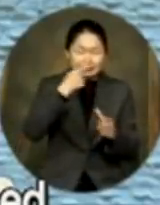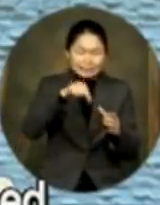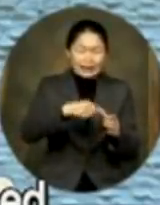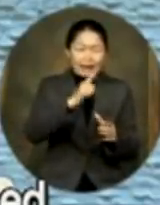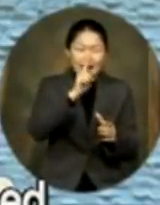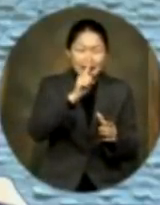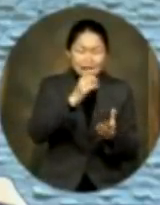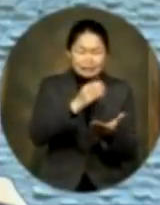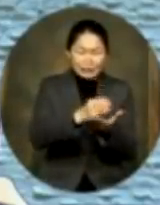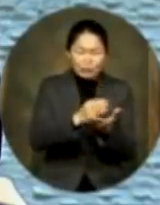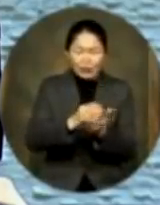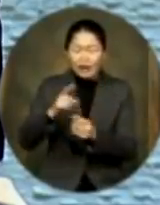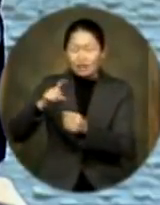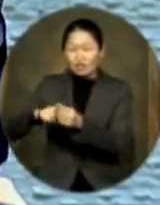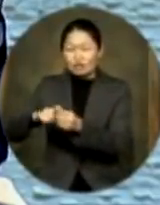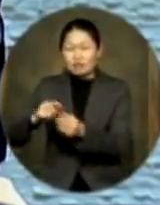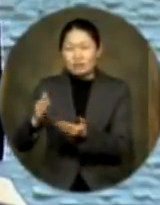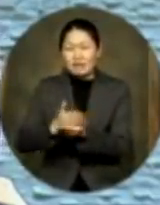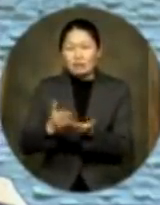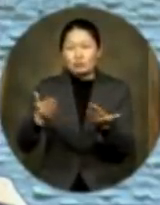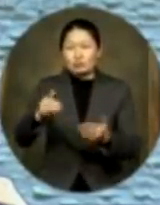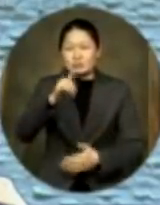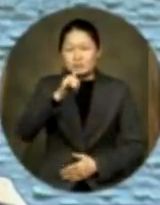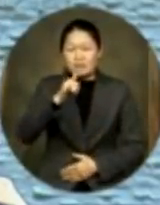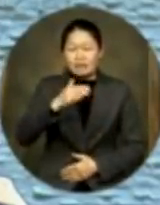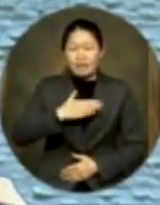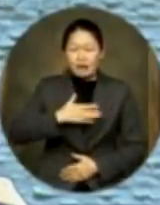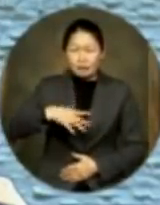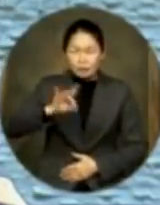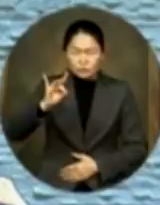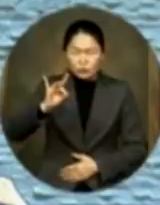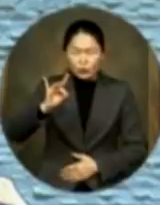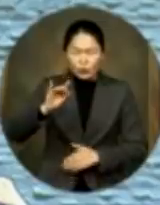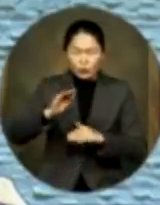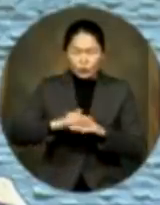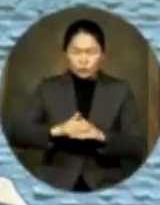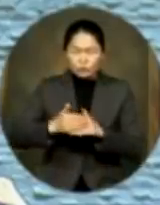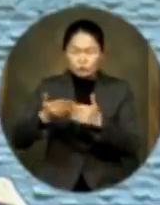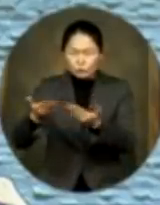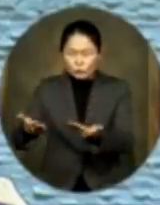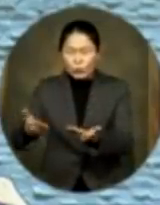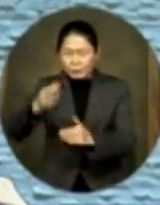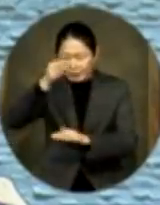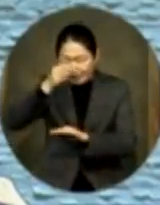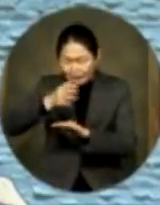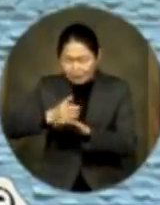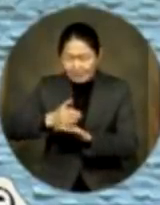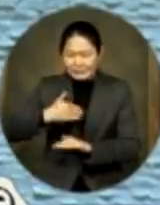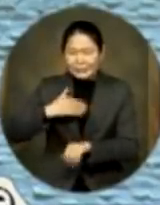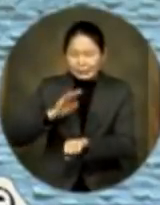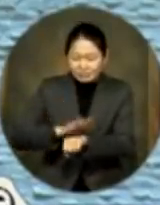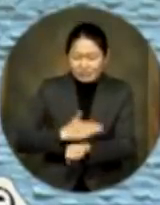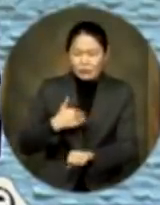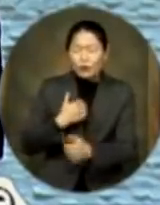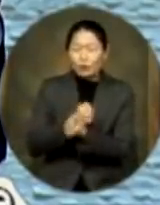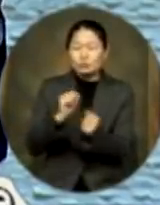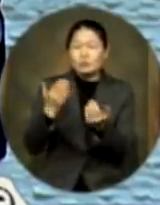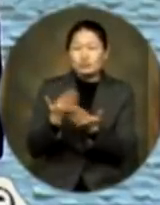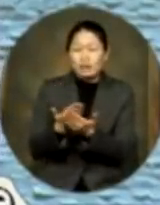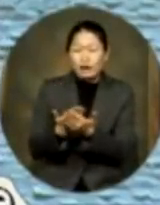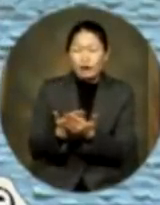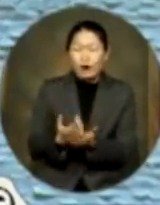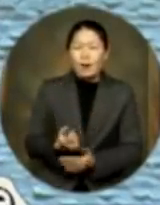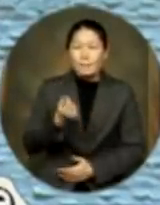있습니다 내가 먼저 손 내밀 수 있고 미안합니다 제가 잘못했습니다 저를 용서해 주세요 바로